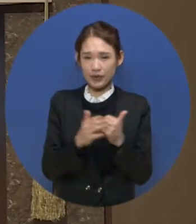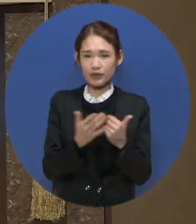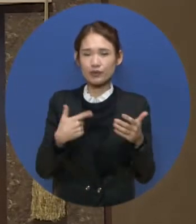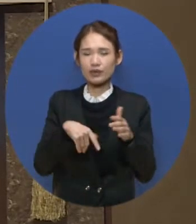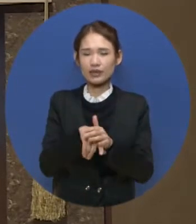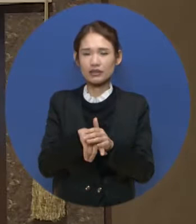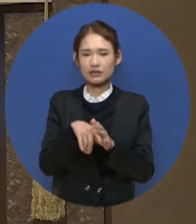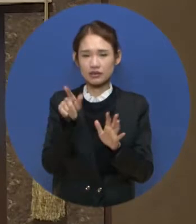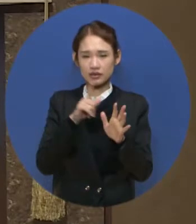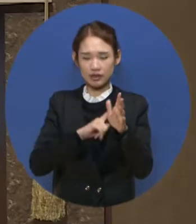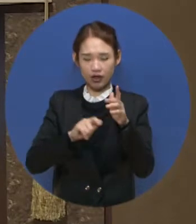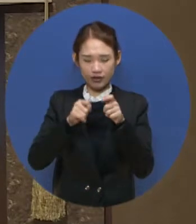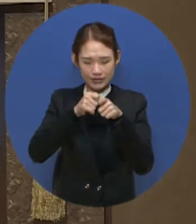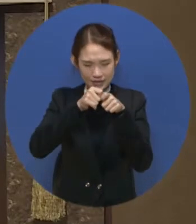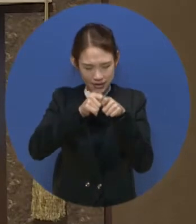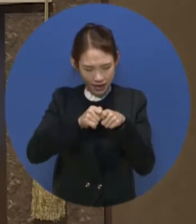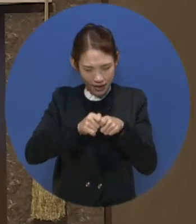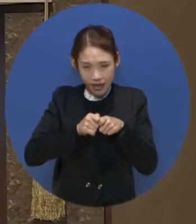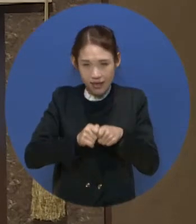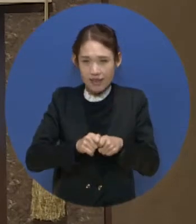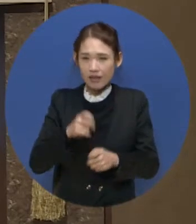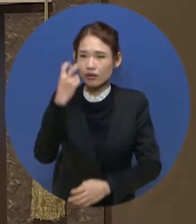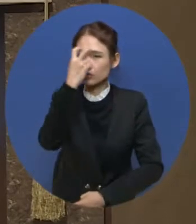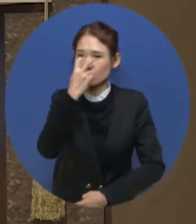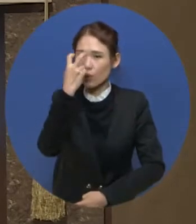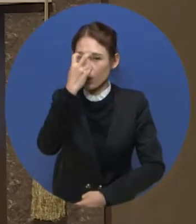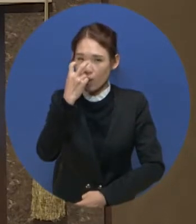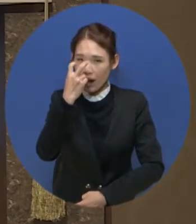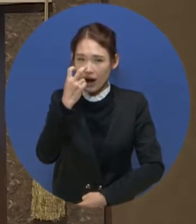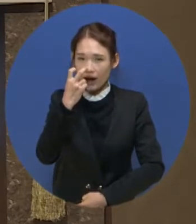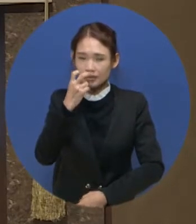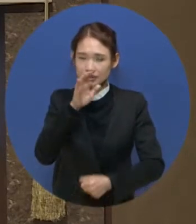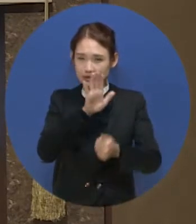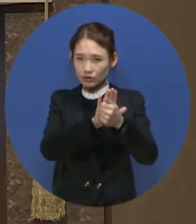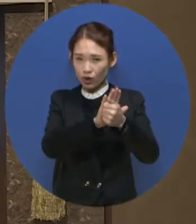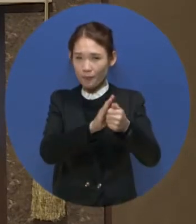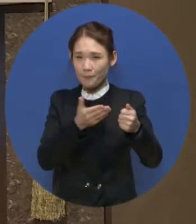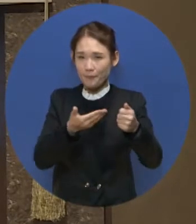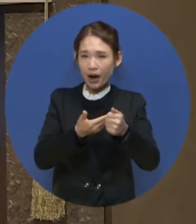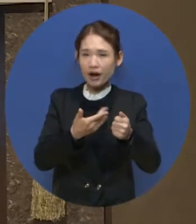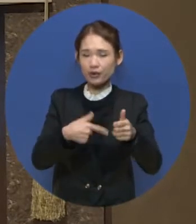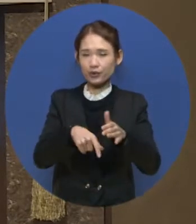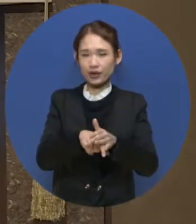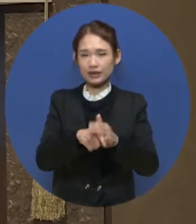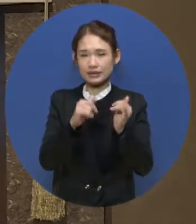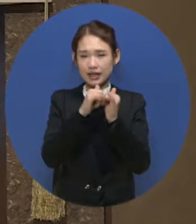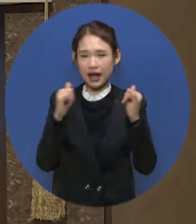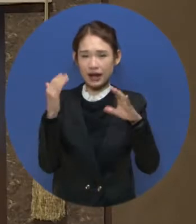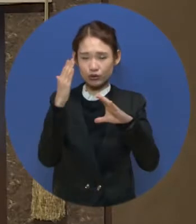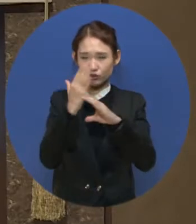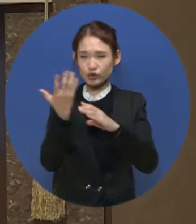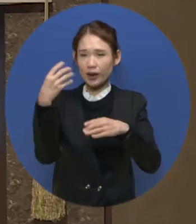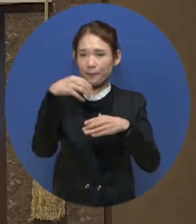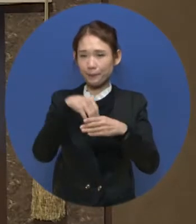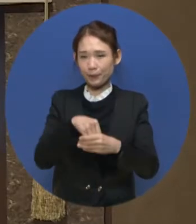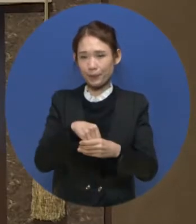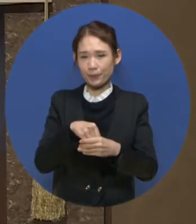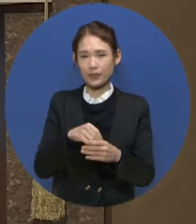이렇게 조사도 하고 또 지원도 해줄 수 있는 그러한 것들이 사람 중심에도 들어가 있고요.